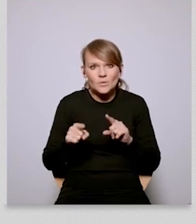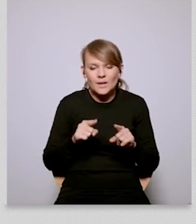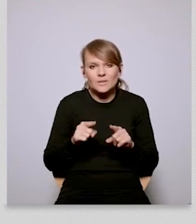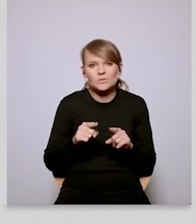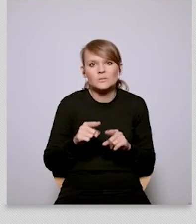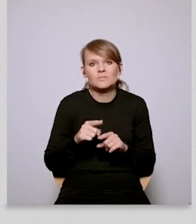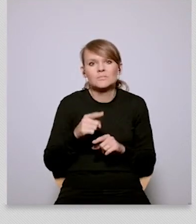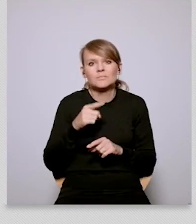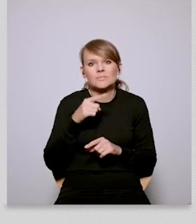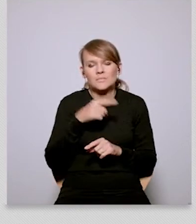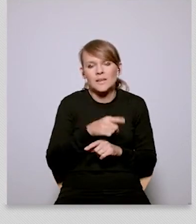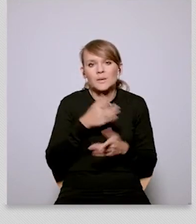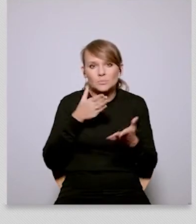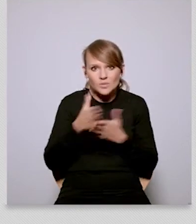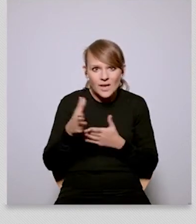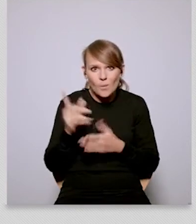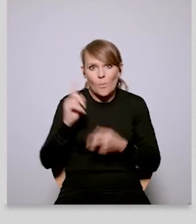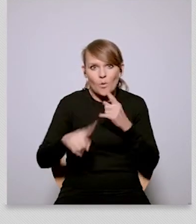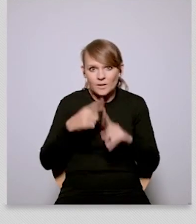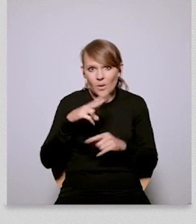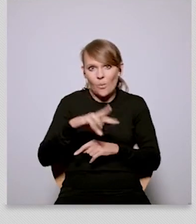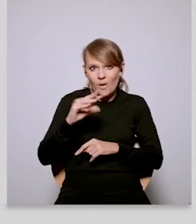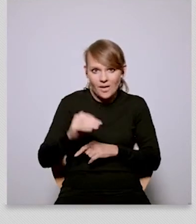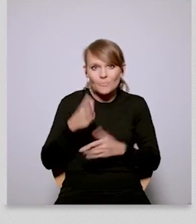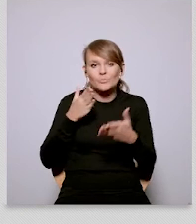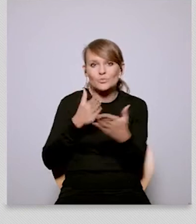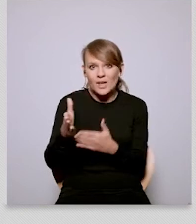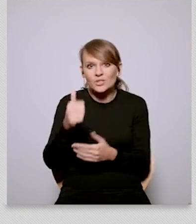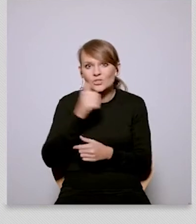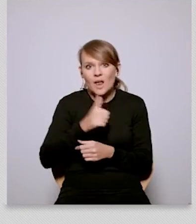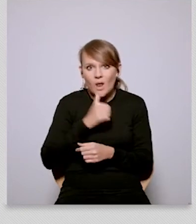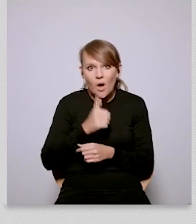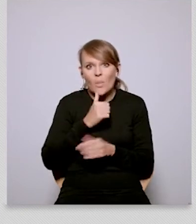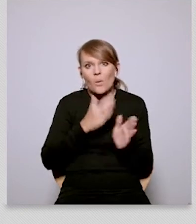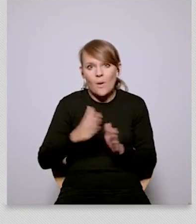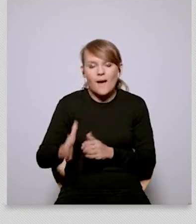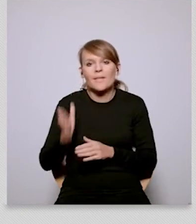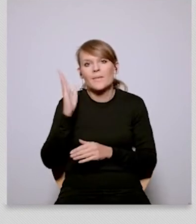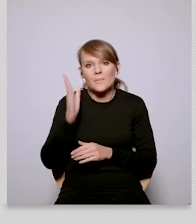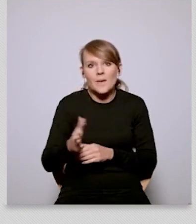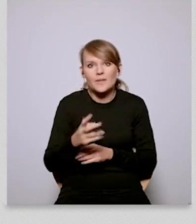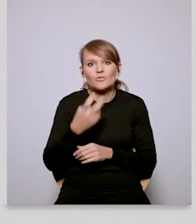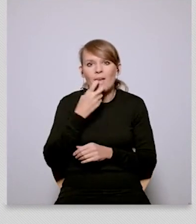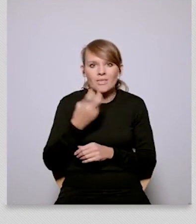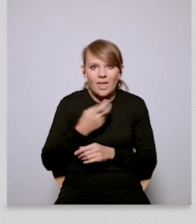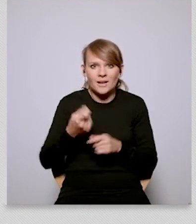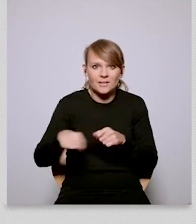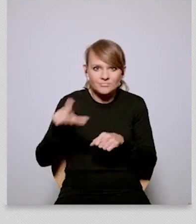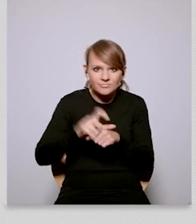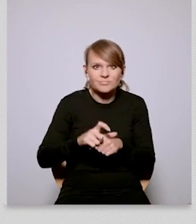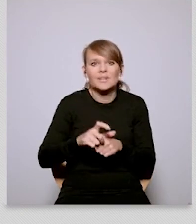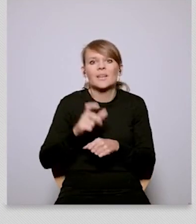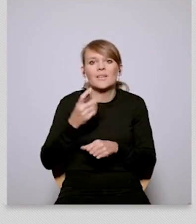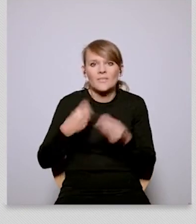to przez politykę Unii Europejskiej przez zielony ład będziemy mieć wyższe ceny energii wyższe